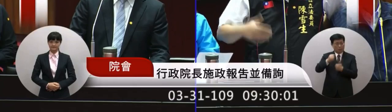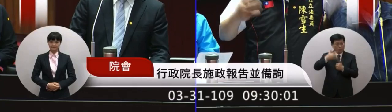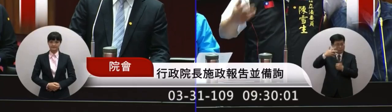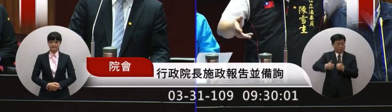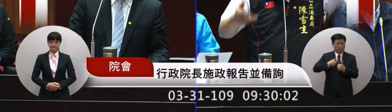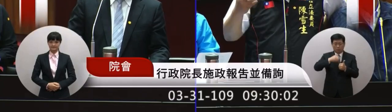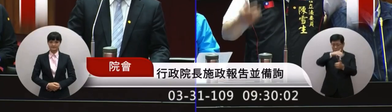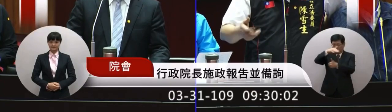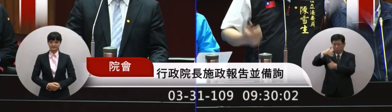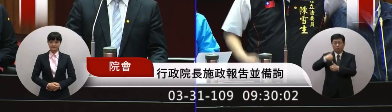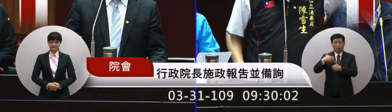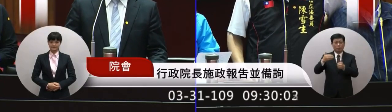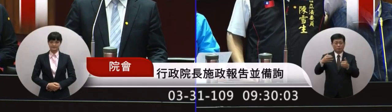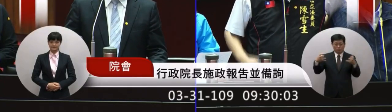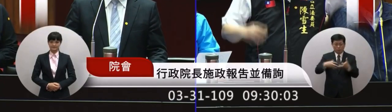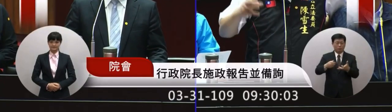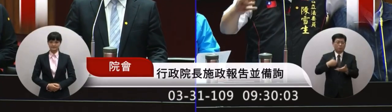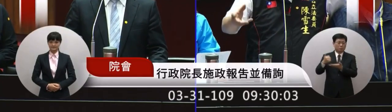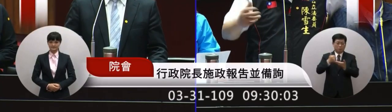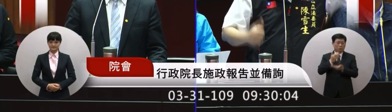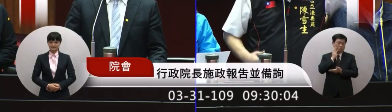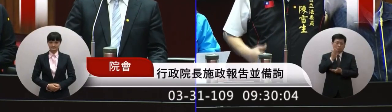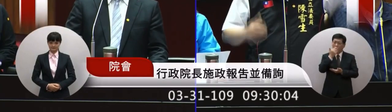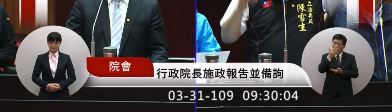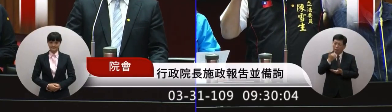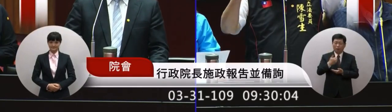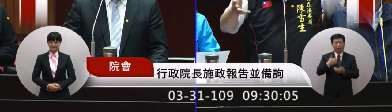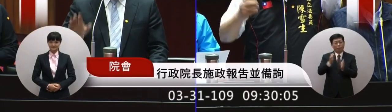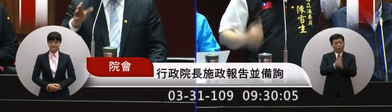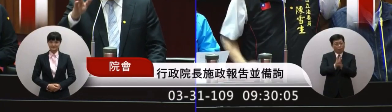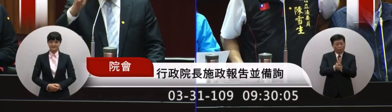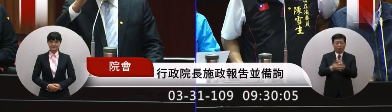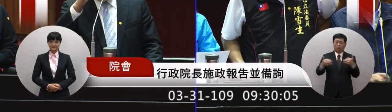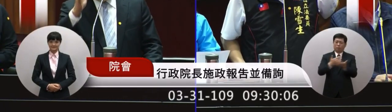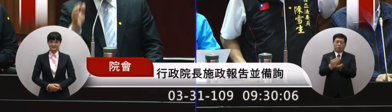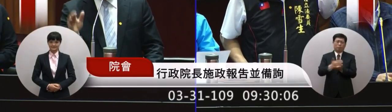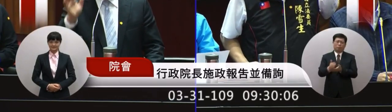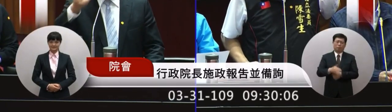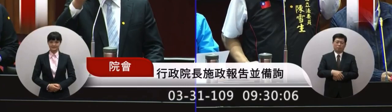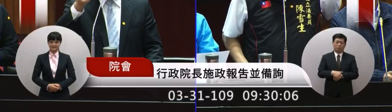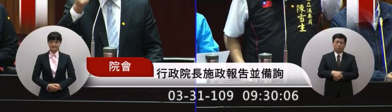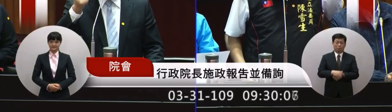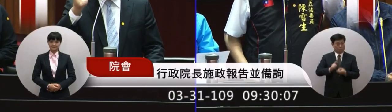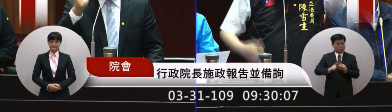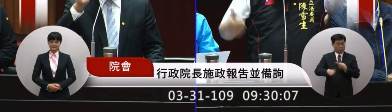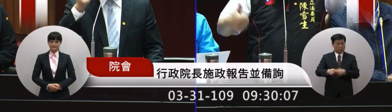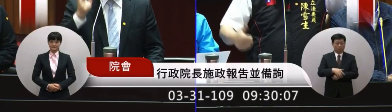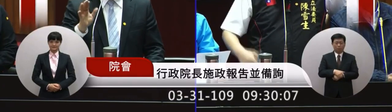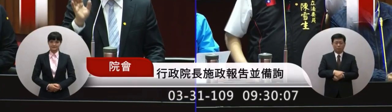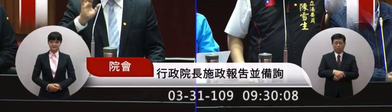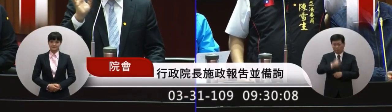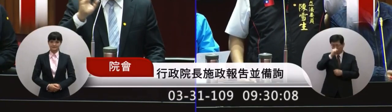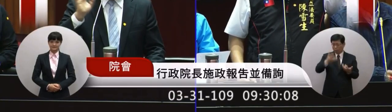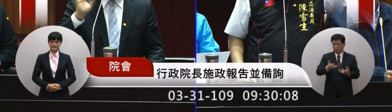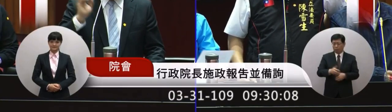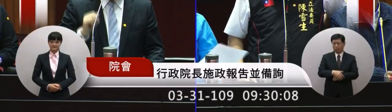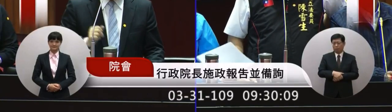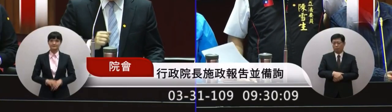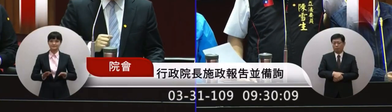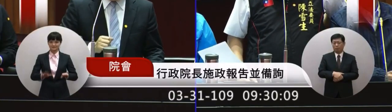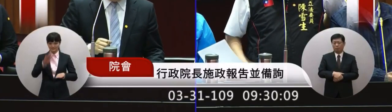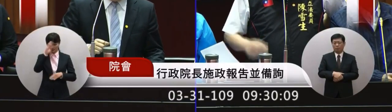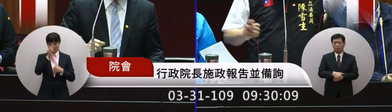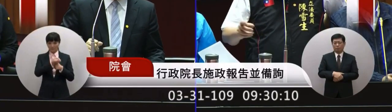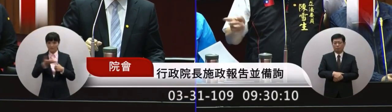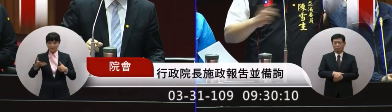来，顺便请大家吃个饭，聊聊天，解决问题嘛，对， 对， 好事啊。 现在疫情